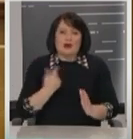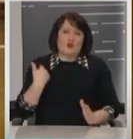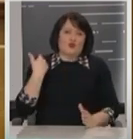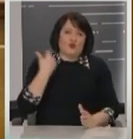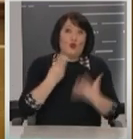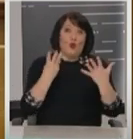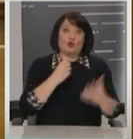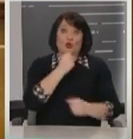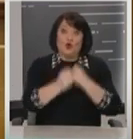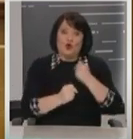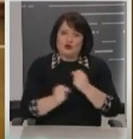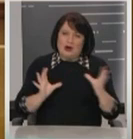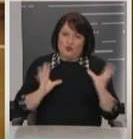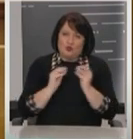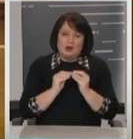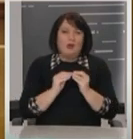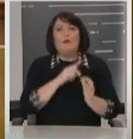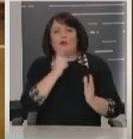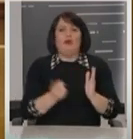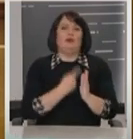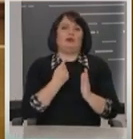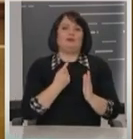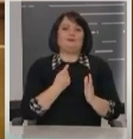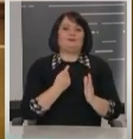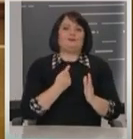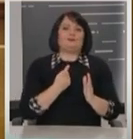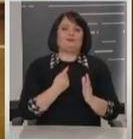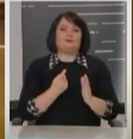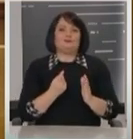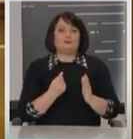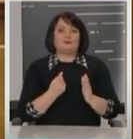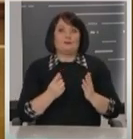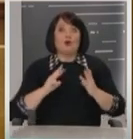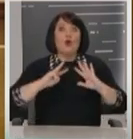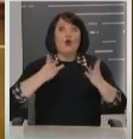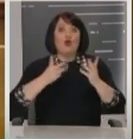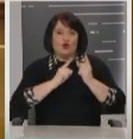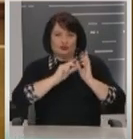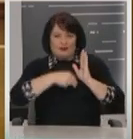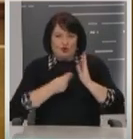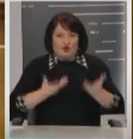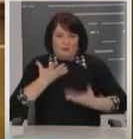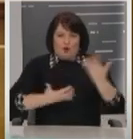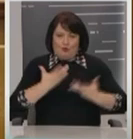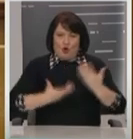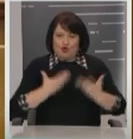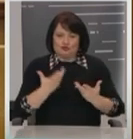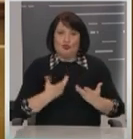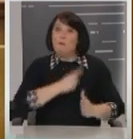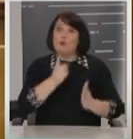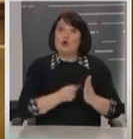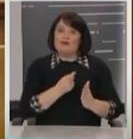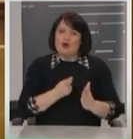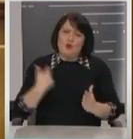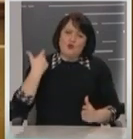χρόνια που έρχεται, γιατί είναι ο 8ος μνημονιακός προϋπολογισμός, είναι η πρώτη φορά μετά από